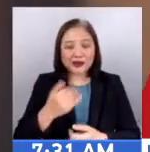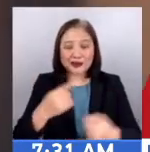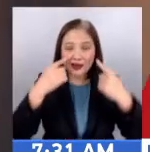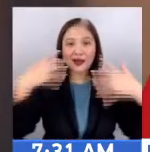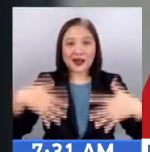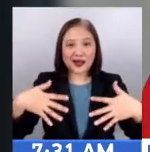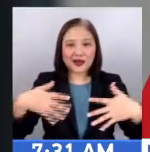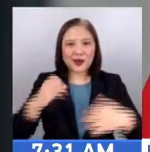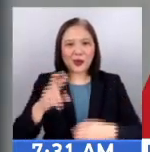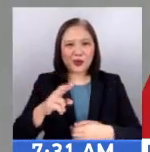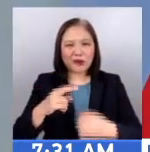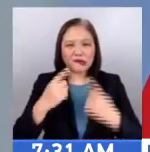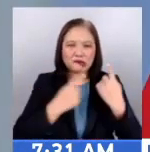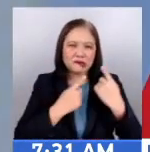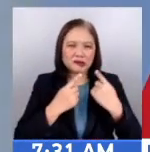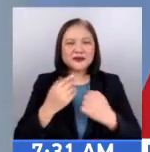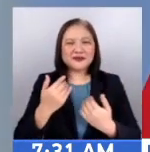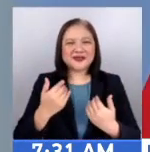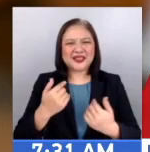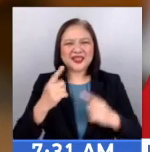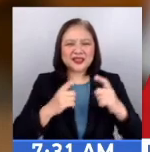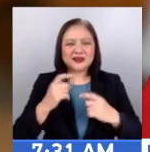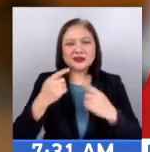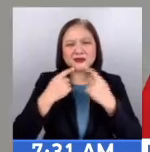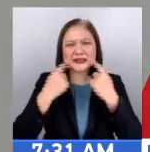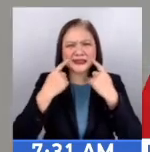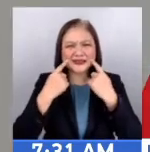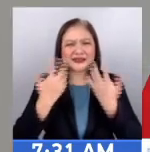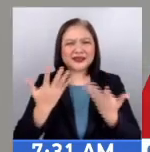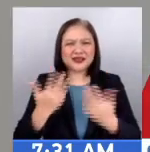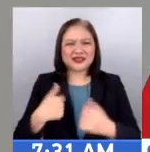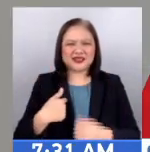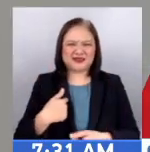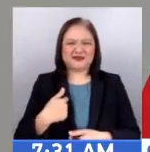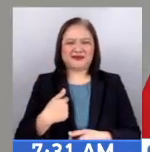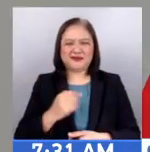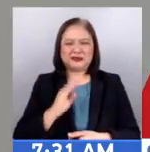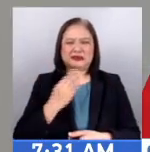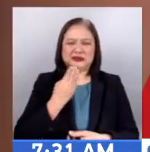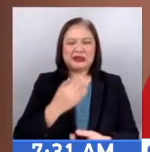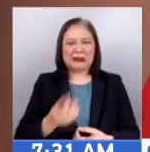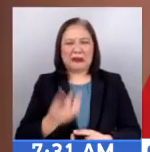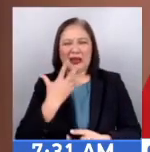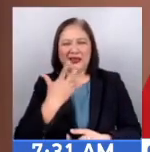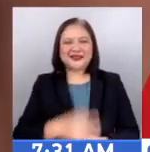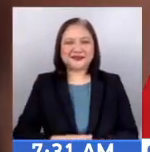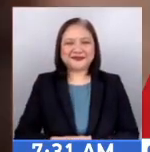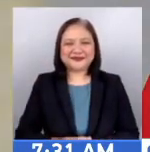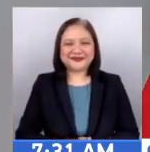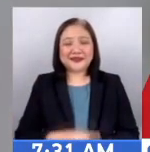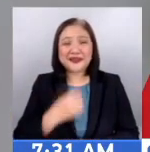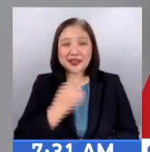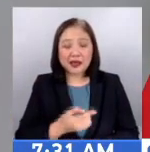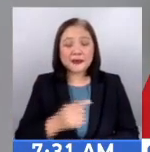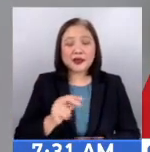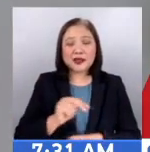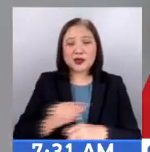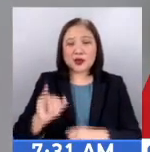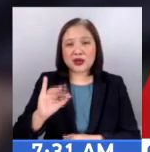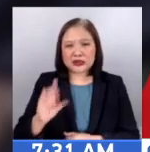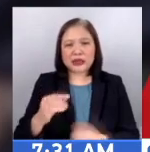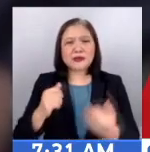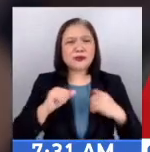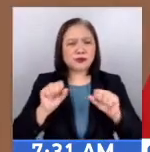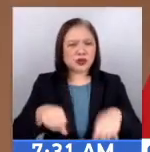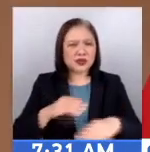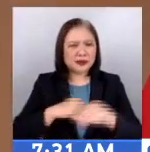nakangiwi, mga ngiti nila'y kay aalat. Sabi naman sa Philippine Statistics Authority, maaari pong ibalik ang mga depektibong